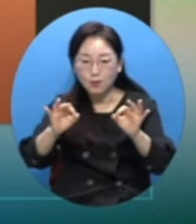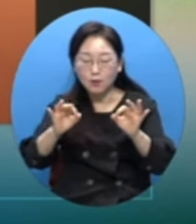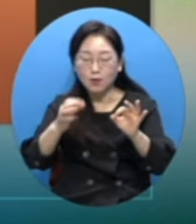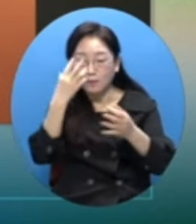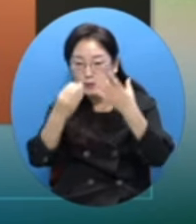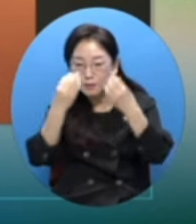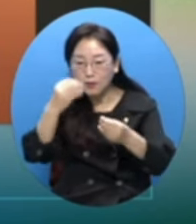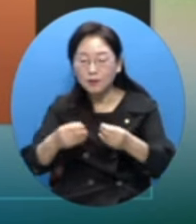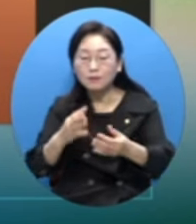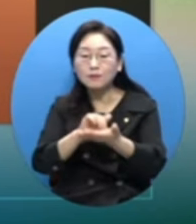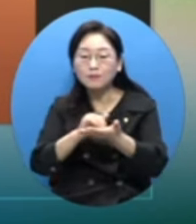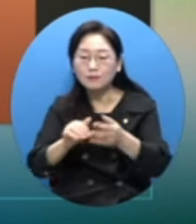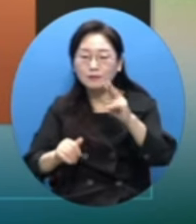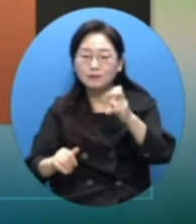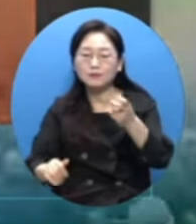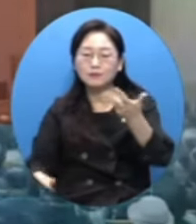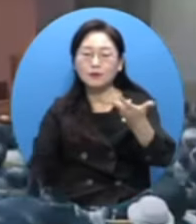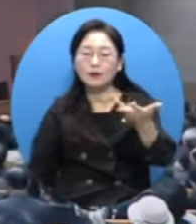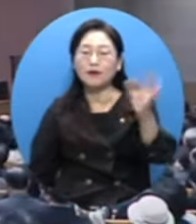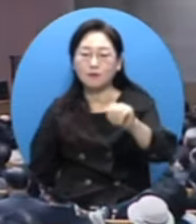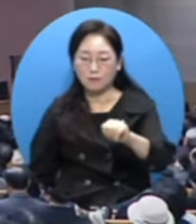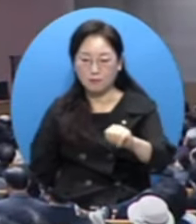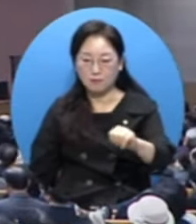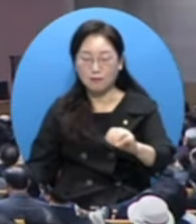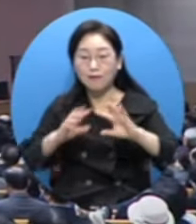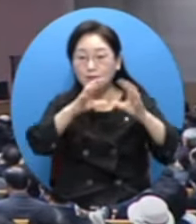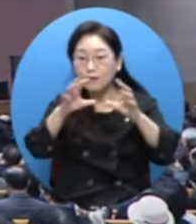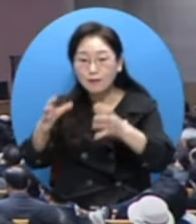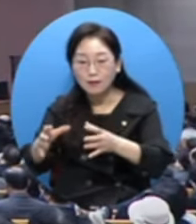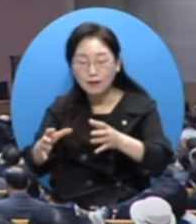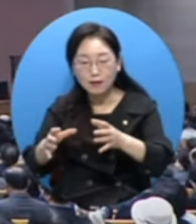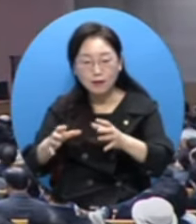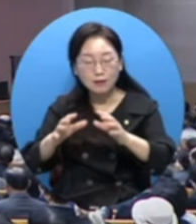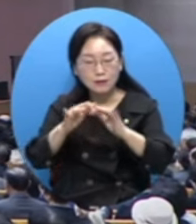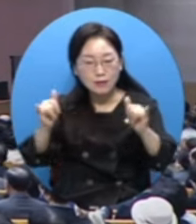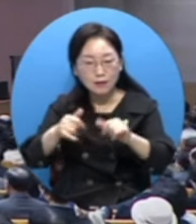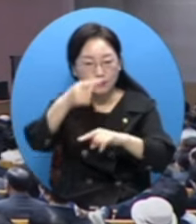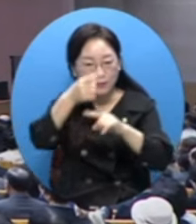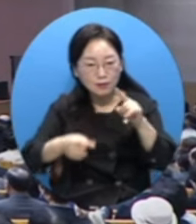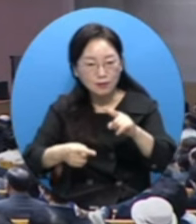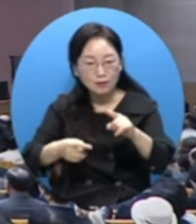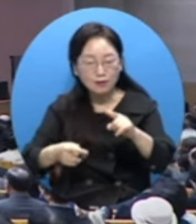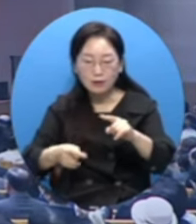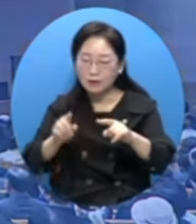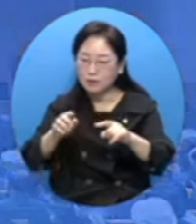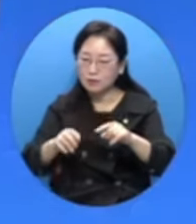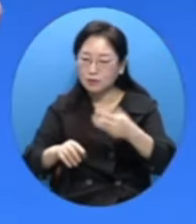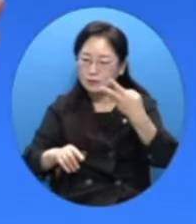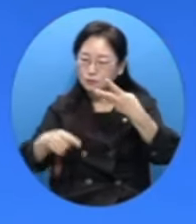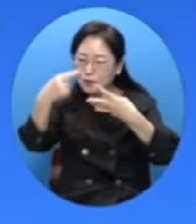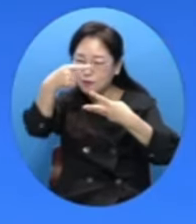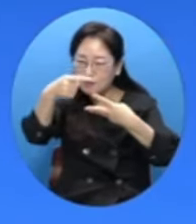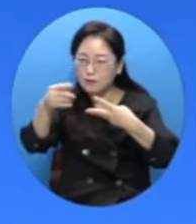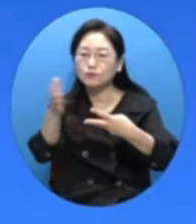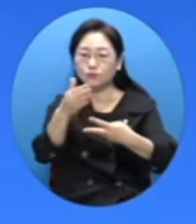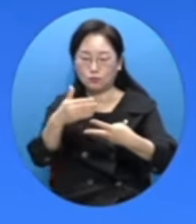28억 명입니다. 그러니까 전 세계 인구의 약 3분의 1 정도가